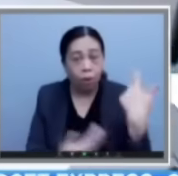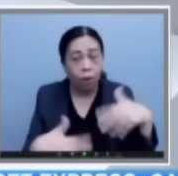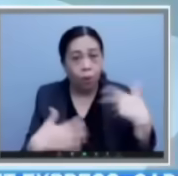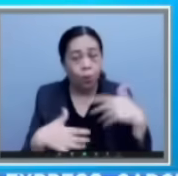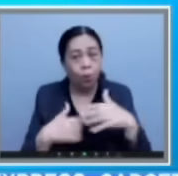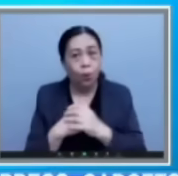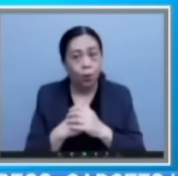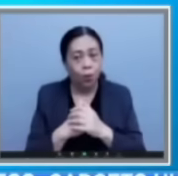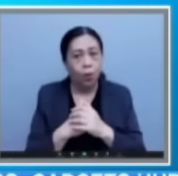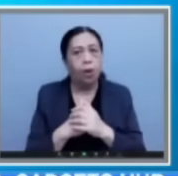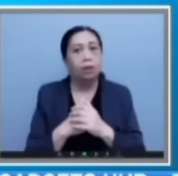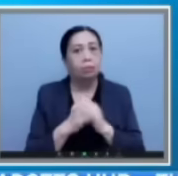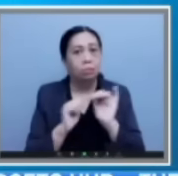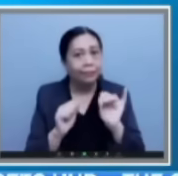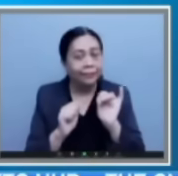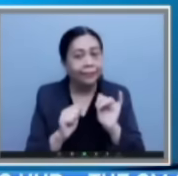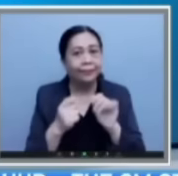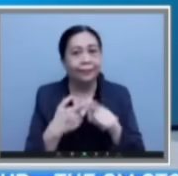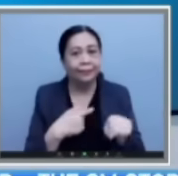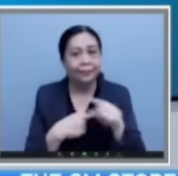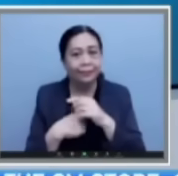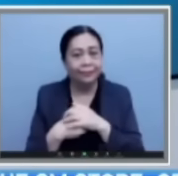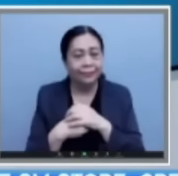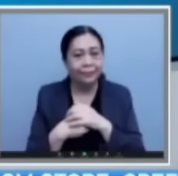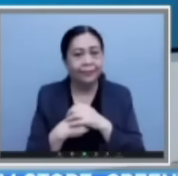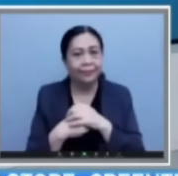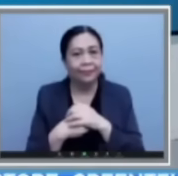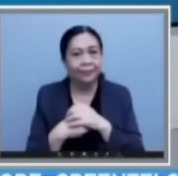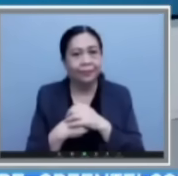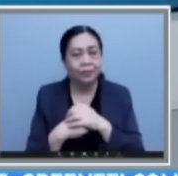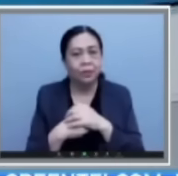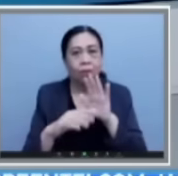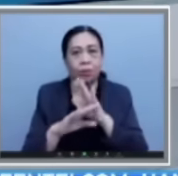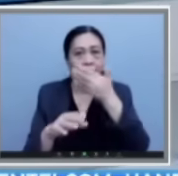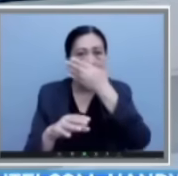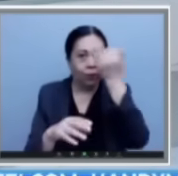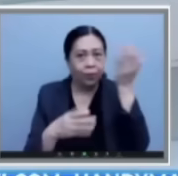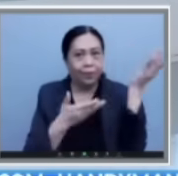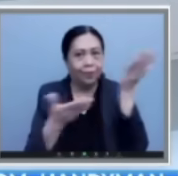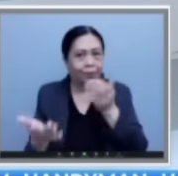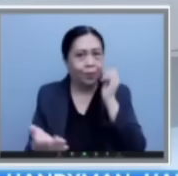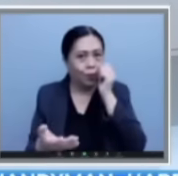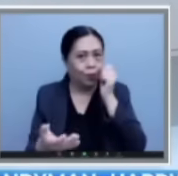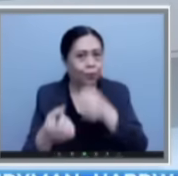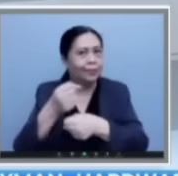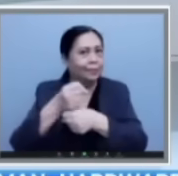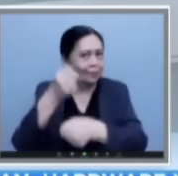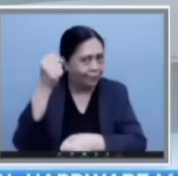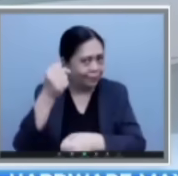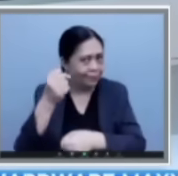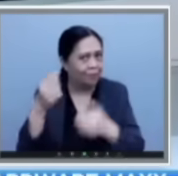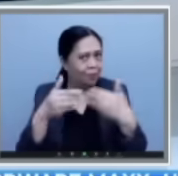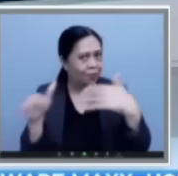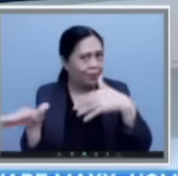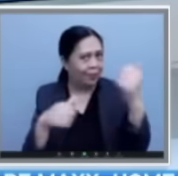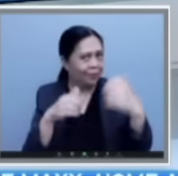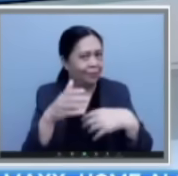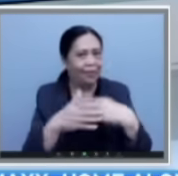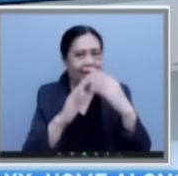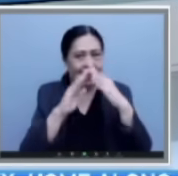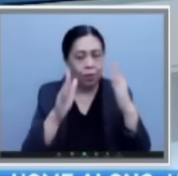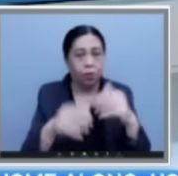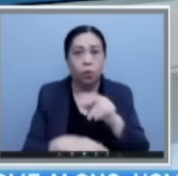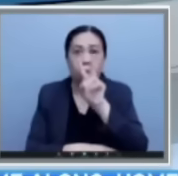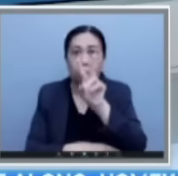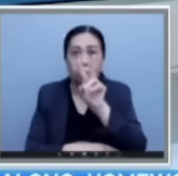Cony at mga taga ang mga kabita Hwag pa ring kalimutan ang inyong mga payong ha i-check na yan ngayon bago lumabas ng bahay may dalawa kasing